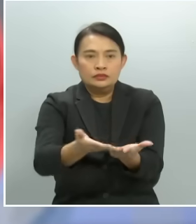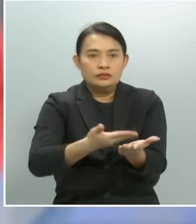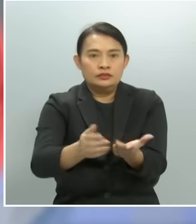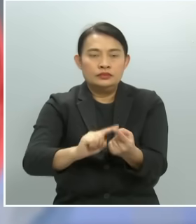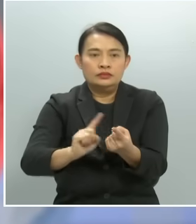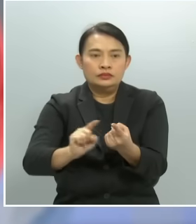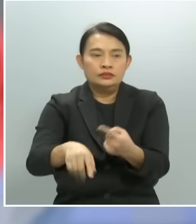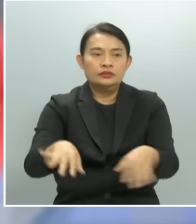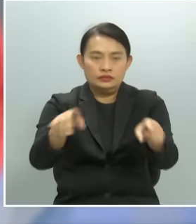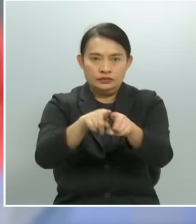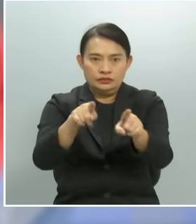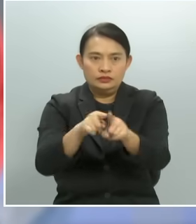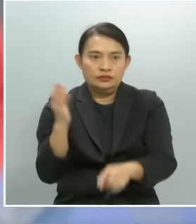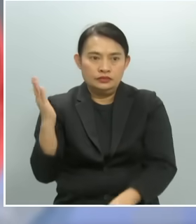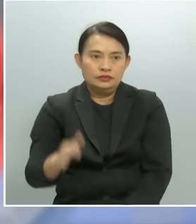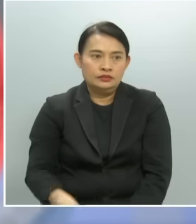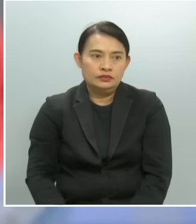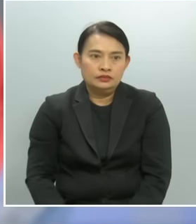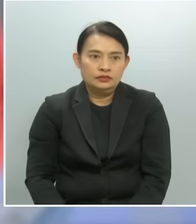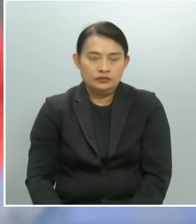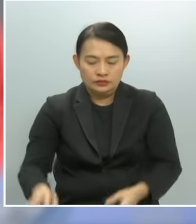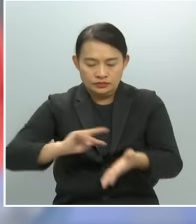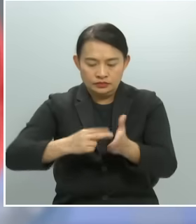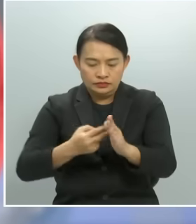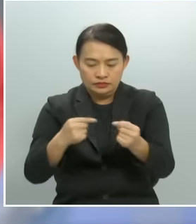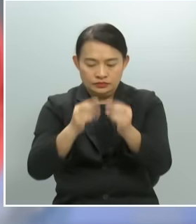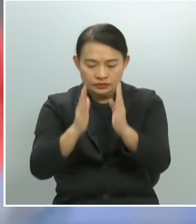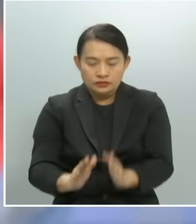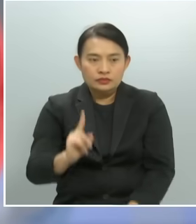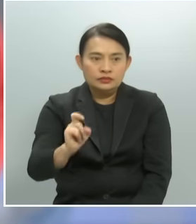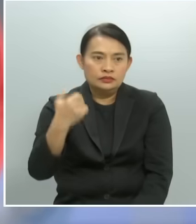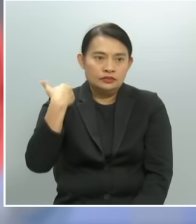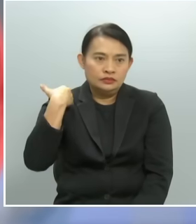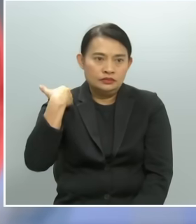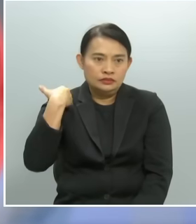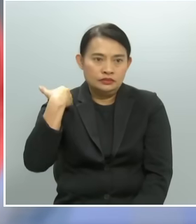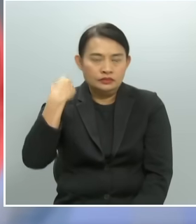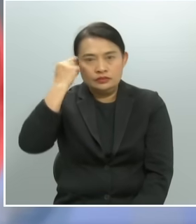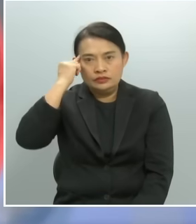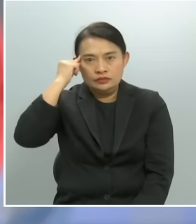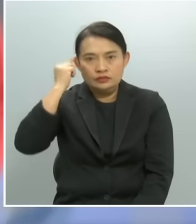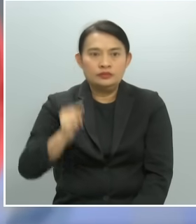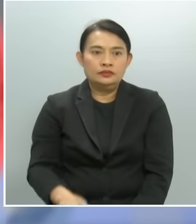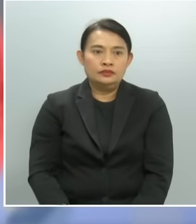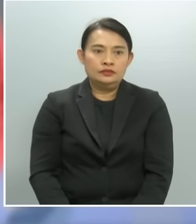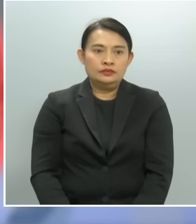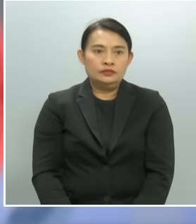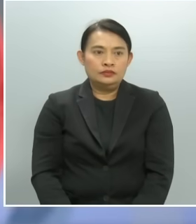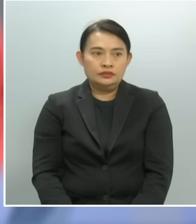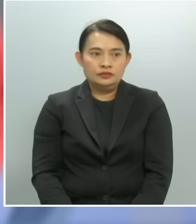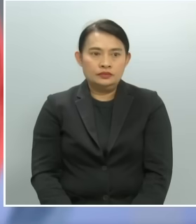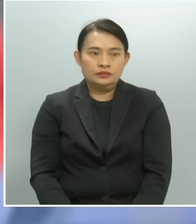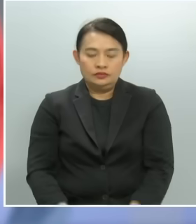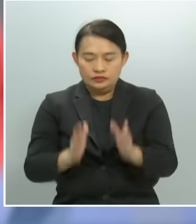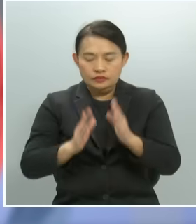เหมือนเขาซื้อที่เอาไว้แสดงว่าเคยมีคนเสียชีวิตหรอคะอันนี้ไม่รู้อันนี้ไม่รู้เหมือนกันแต่ว่าอาจจะเป็นคนที่เขามาพักแล้ว